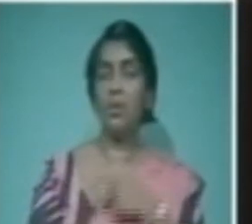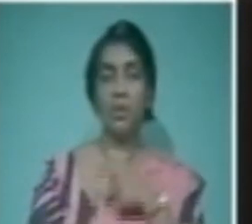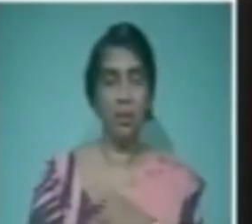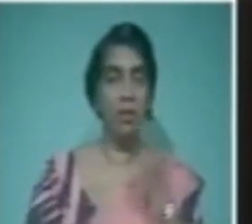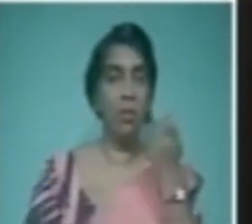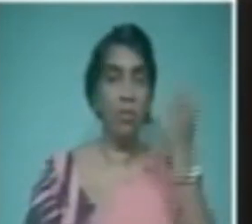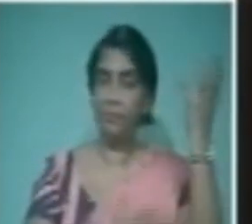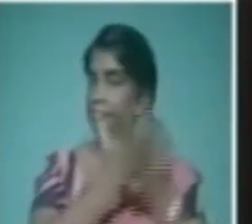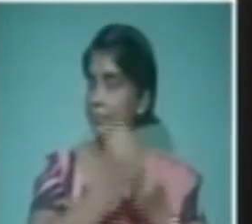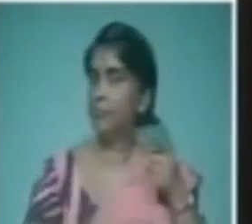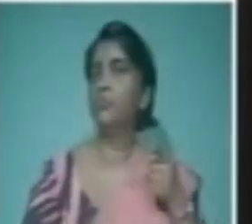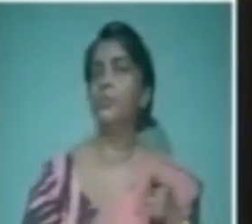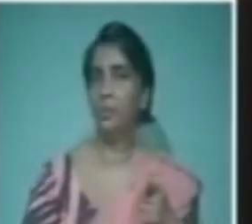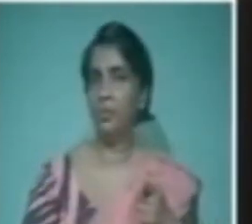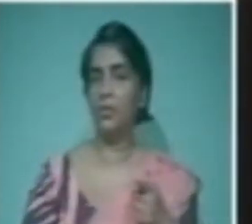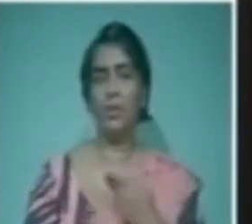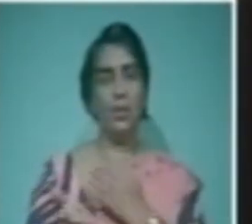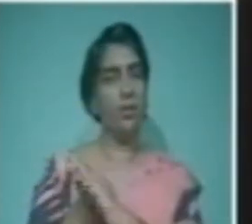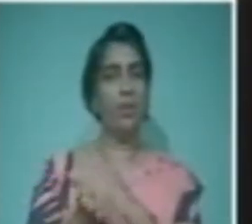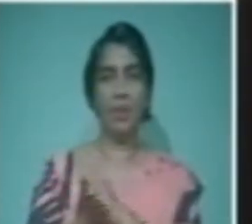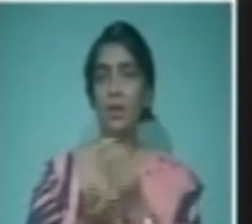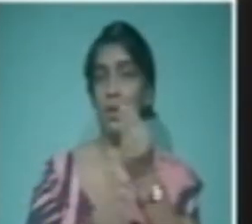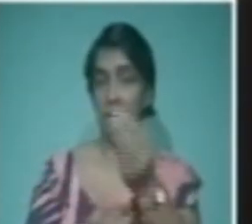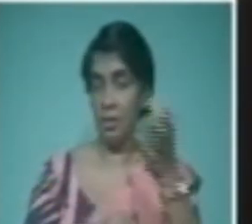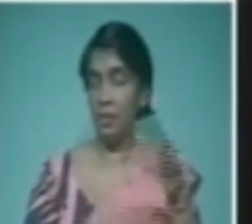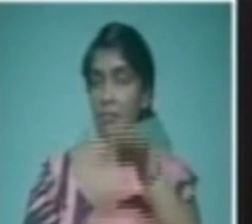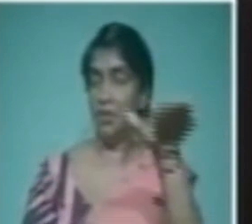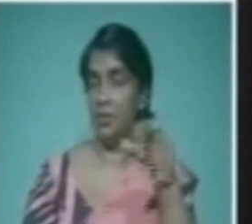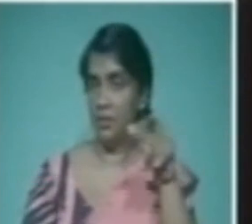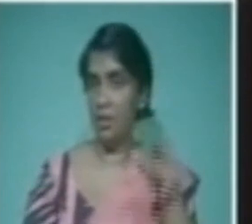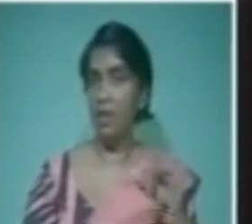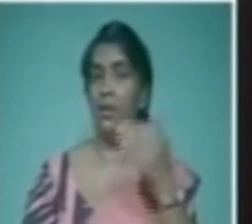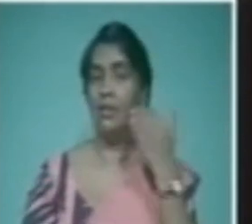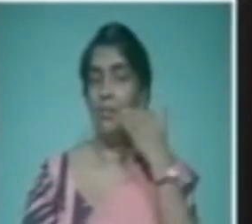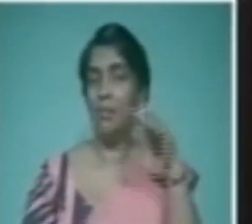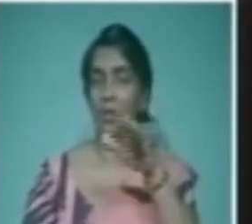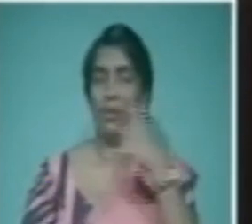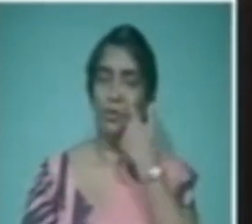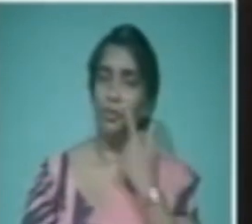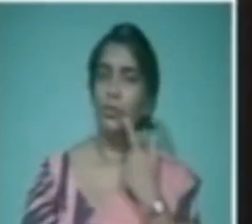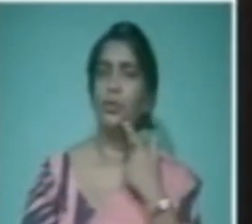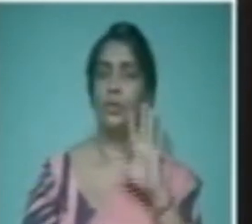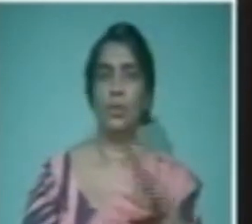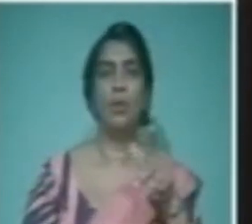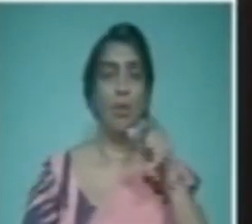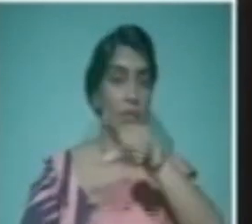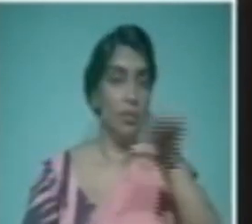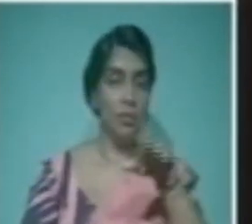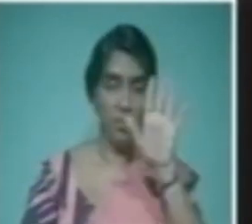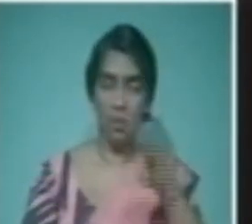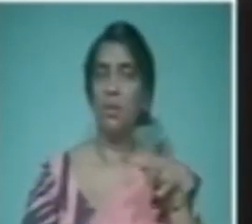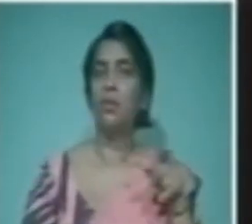ෆයිනෑන්ස් අරගෙන අර සහන ලබා දිය යුතු කොට්ටාස ජන සමාජයේ අසරණ භාවයටම පත් වෙච්ච කොට්ටාස